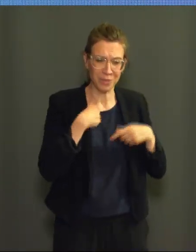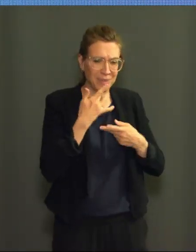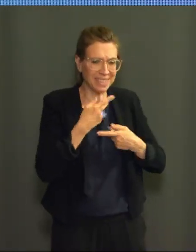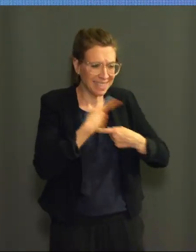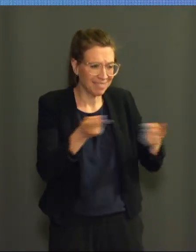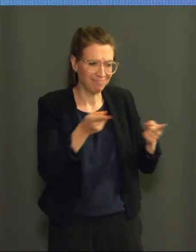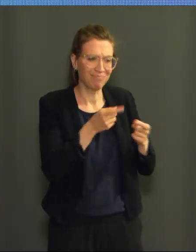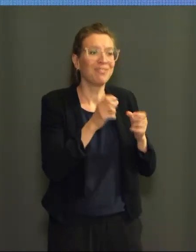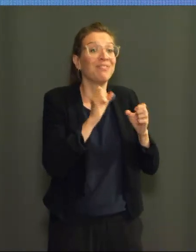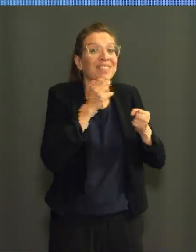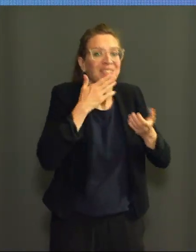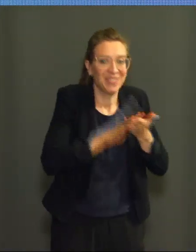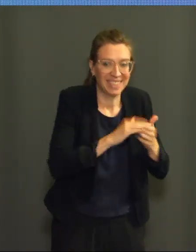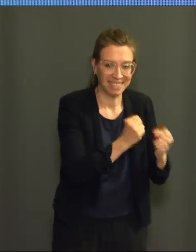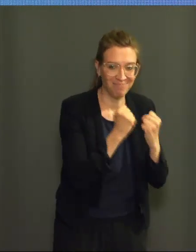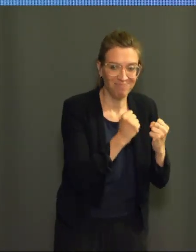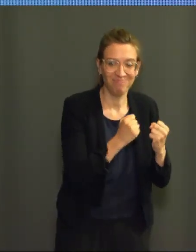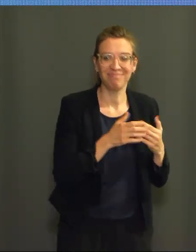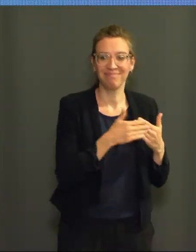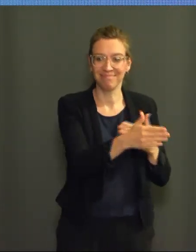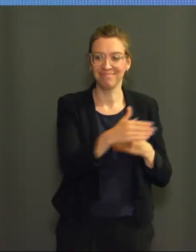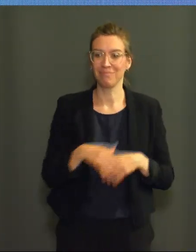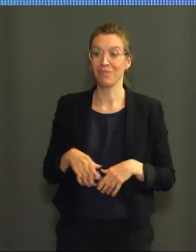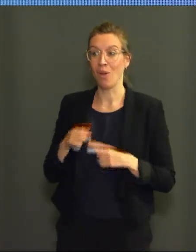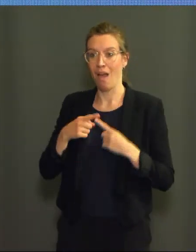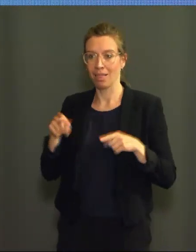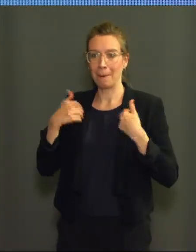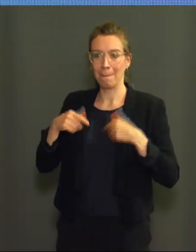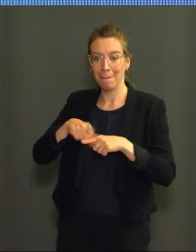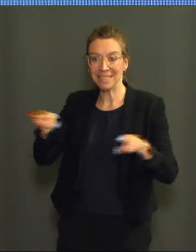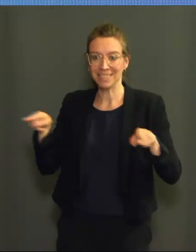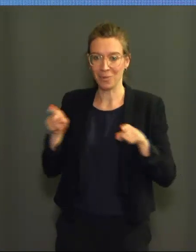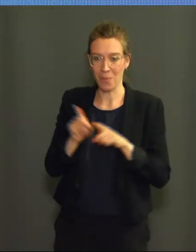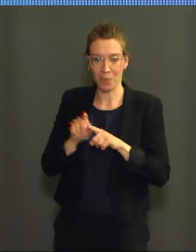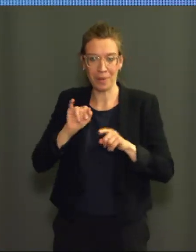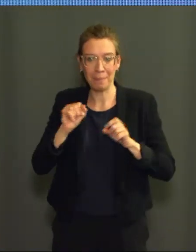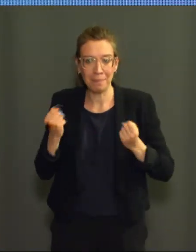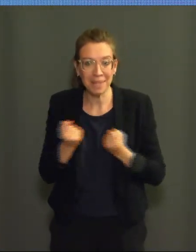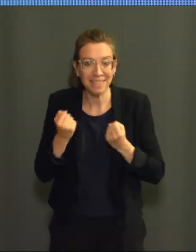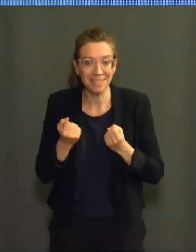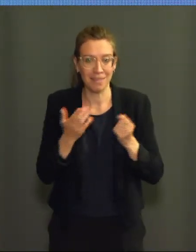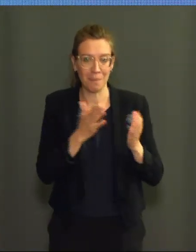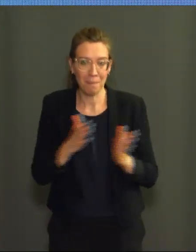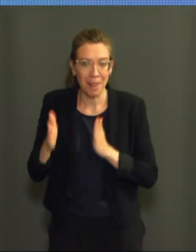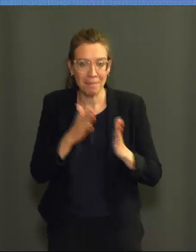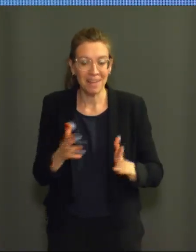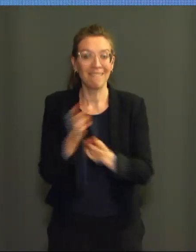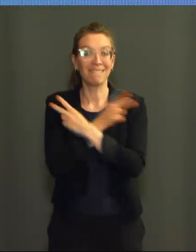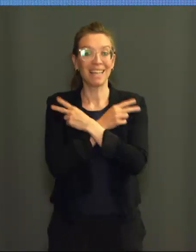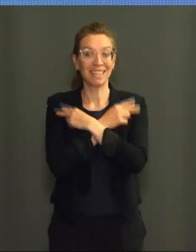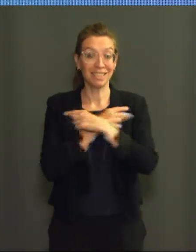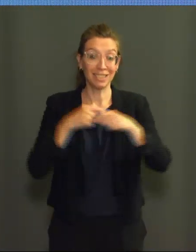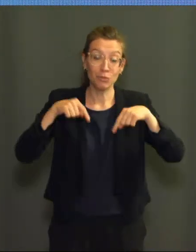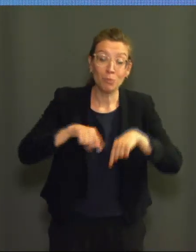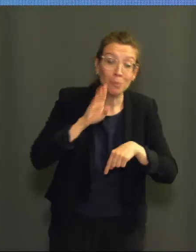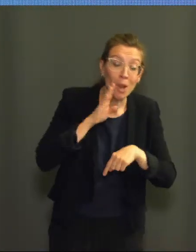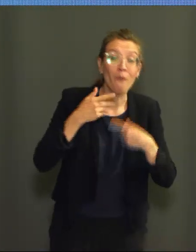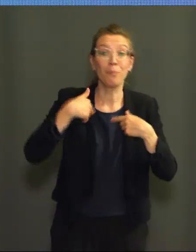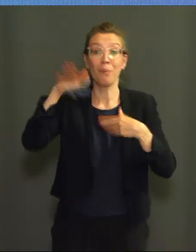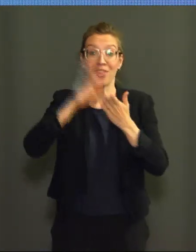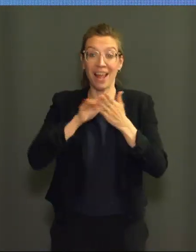volop bezig met het maken van vakantieplannen voor de komende weken in binnen- of buitenland. Anderen hebben al het geluk om een van de